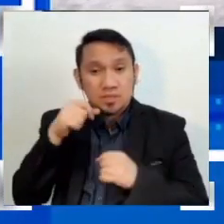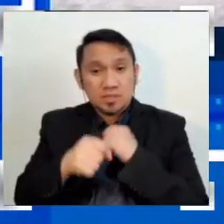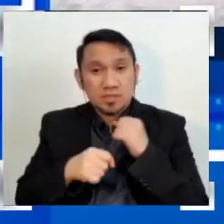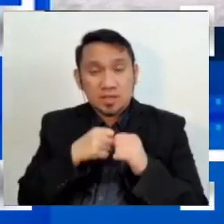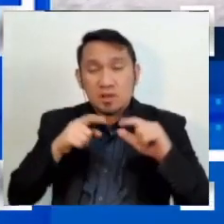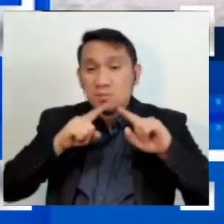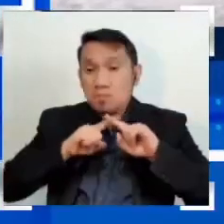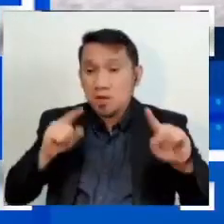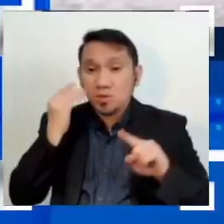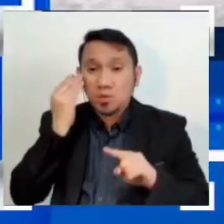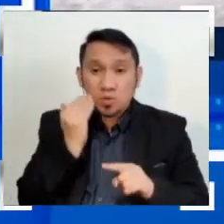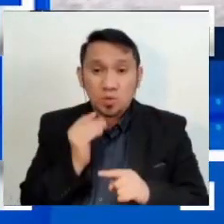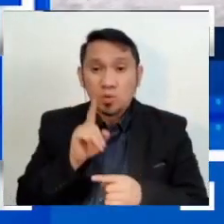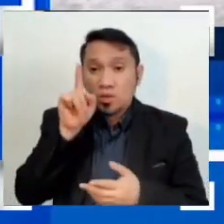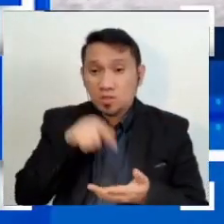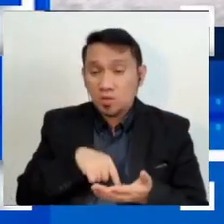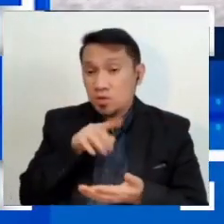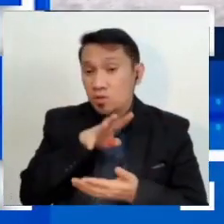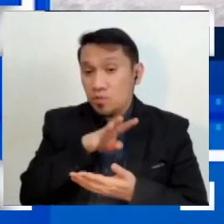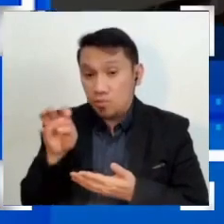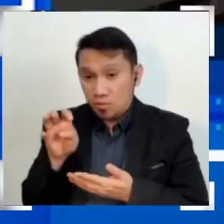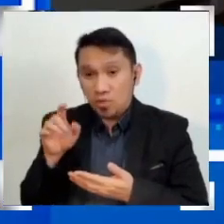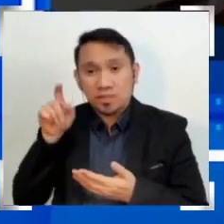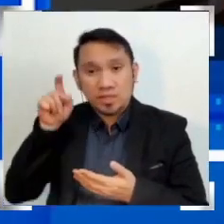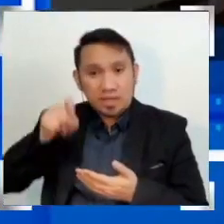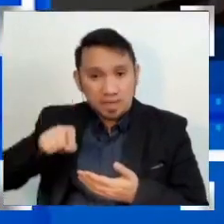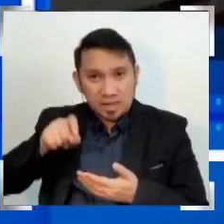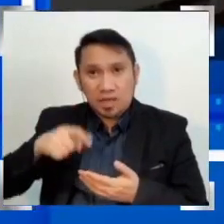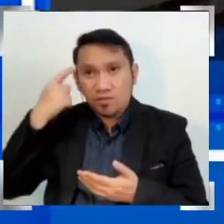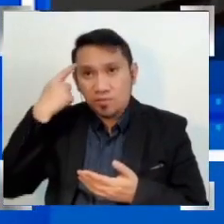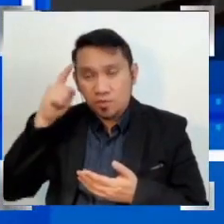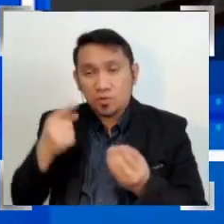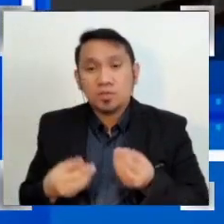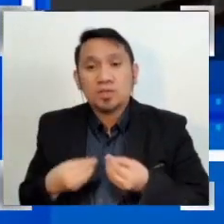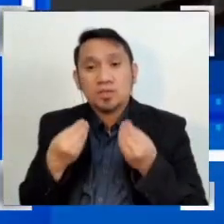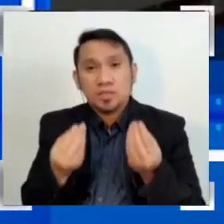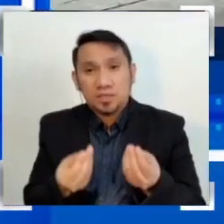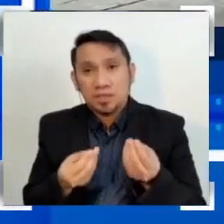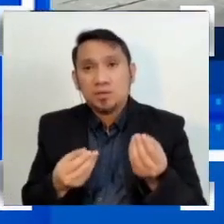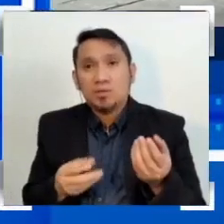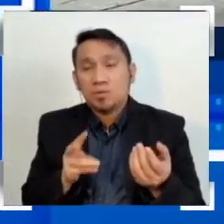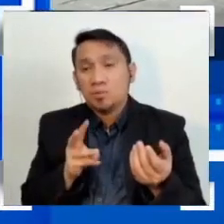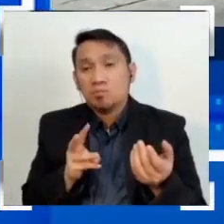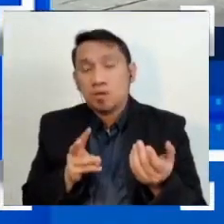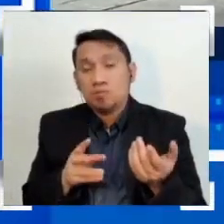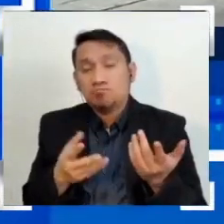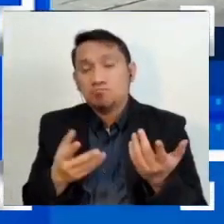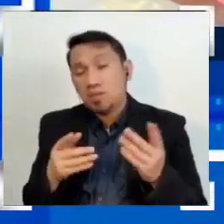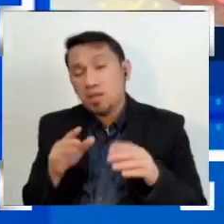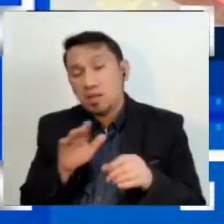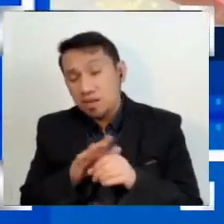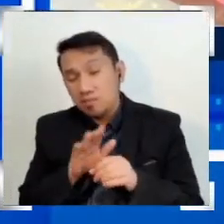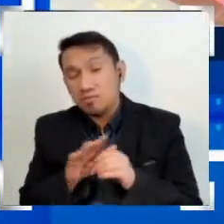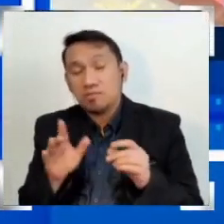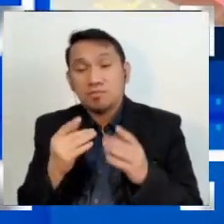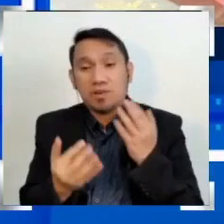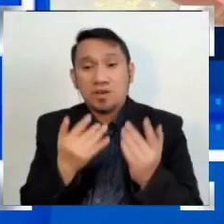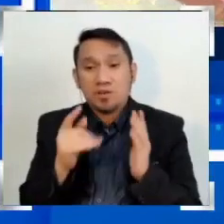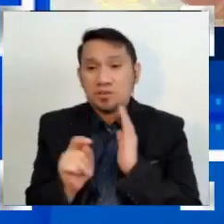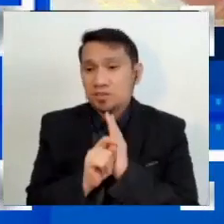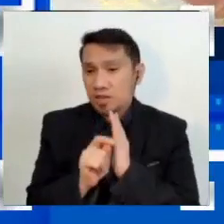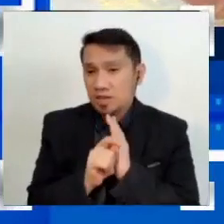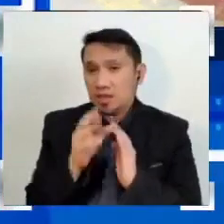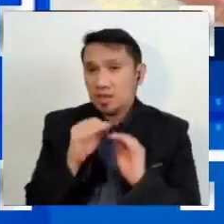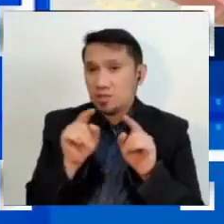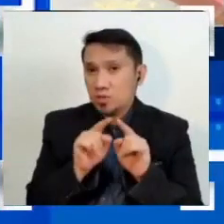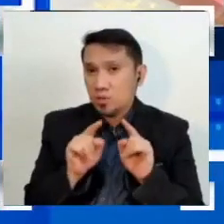halos 1,400 raw kasi ang kailangan para masuplayan ng fire truck ang lahat ng lugar. Bukod dyan, may kailangan na rin daw palitan sa